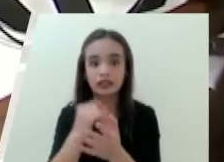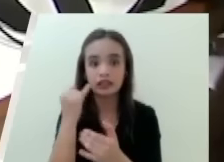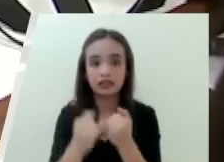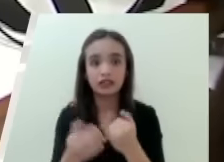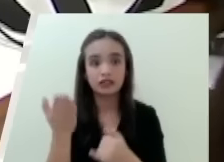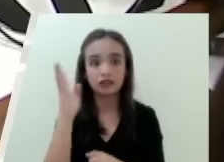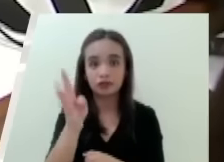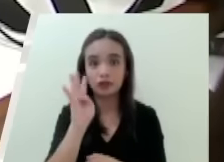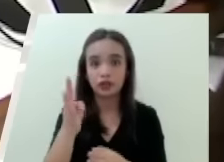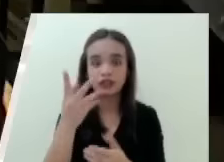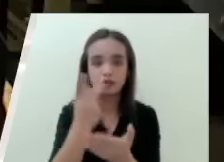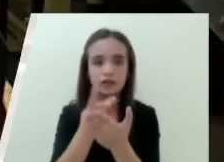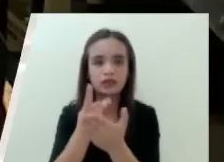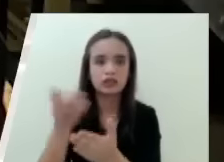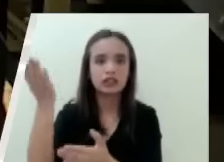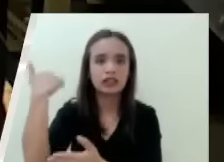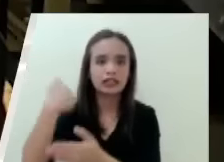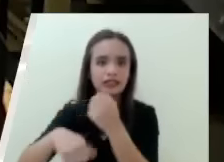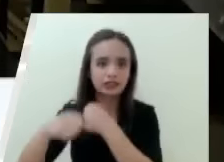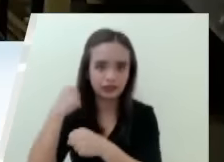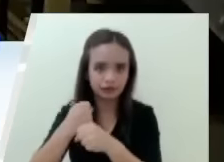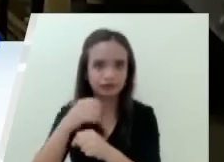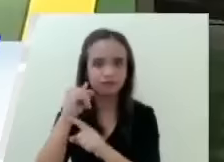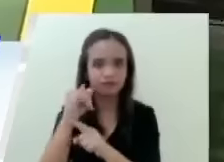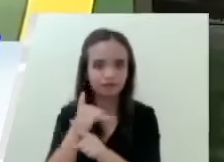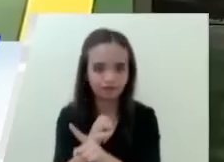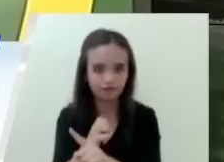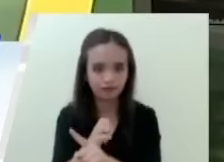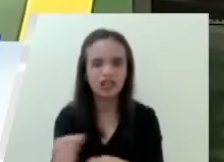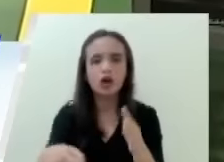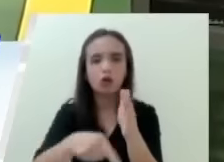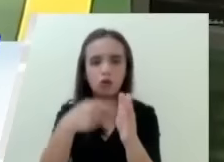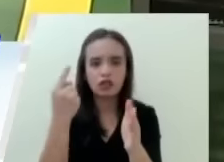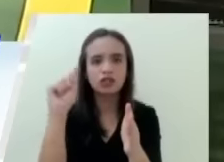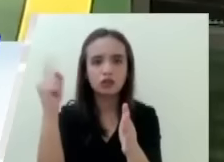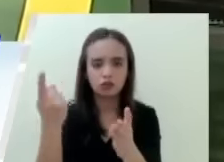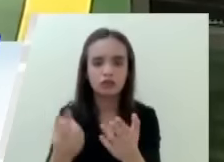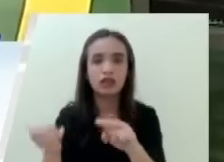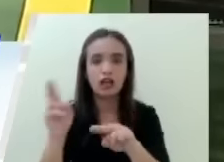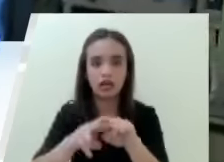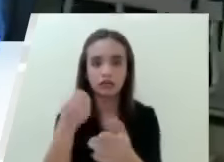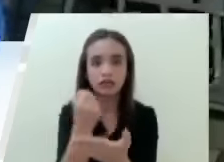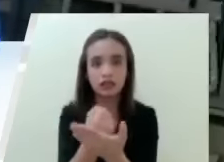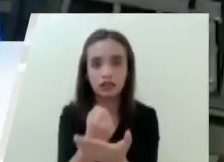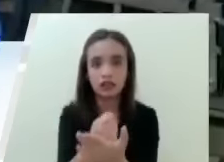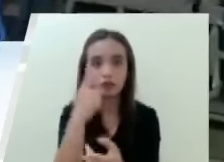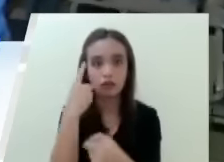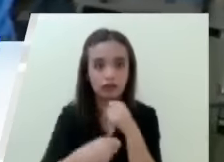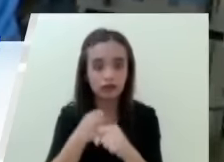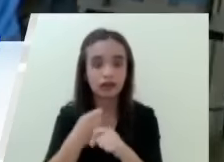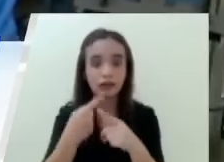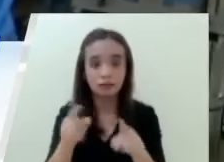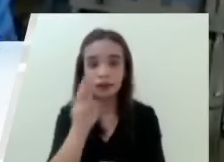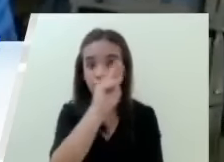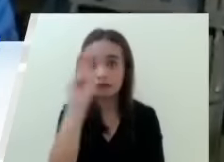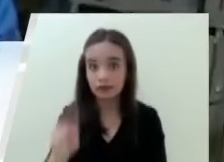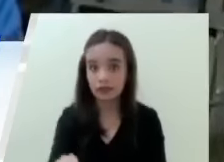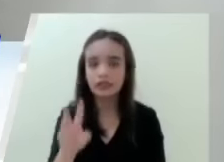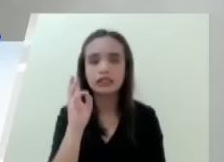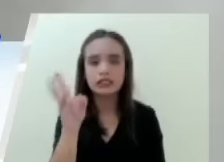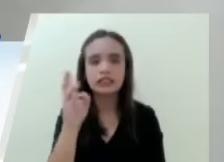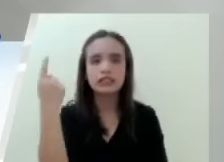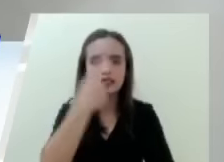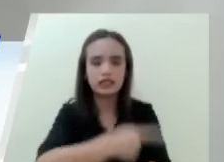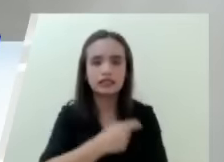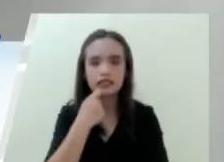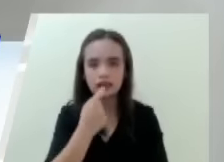Hunyo taong 2023. Minsan lang pwede magtaas ang sahod sa loob ng isang taon. Pero sa Metro Manila, pasok na sa 60 days sa sinasabi ng Pangulo